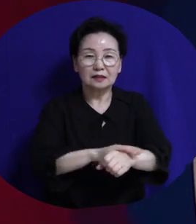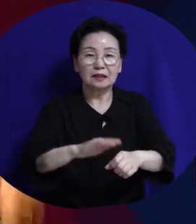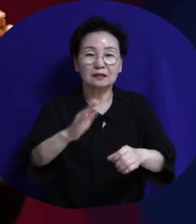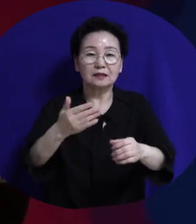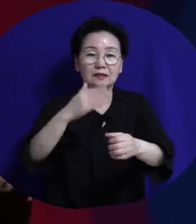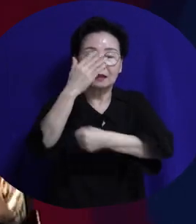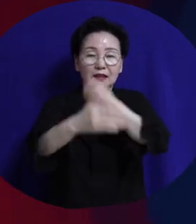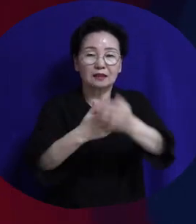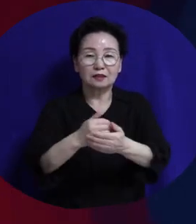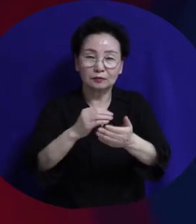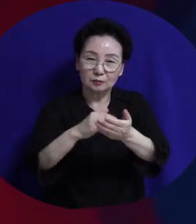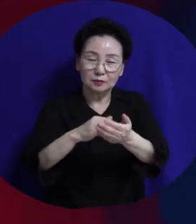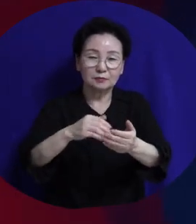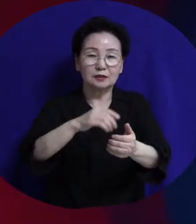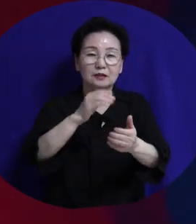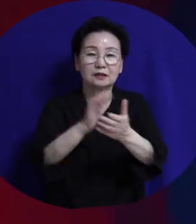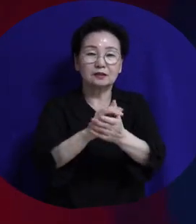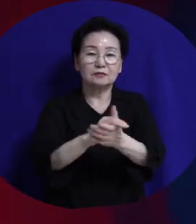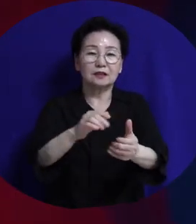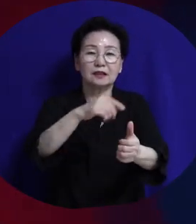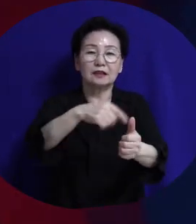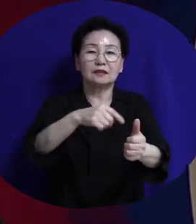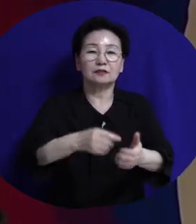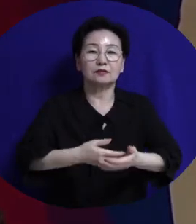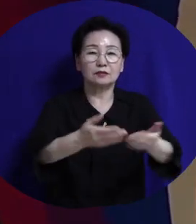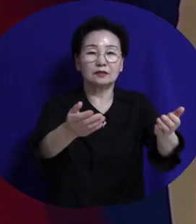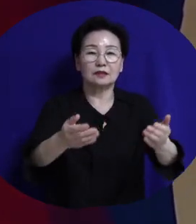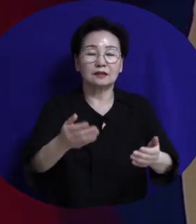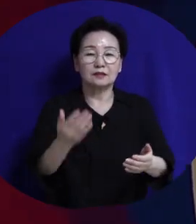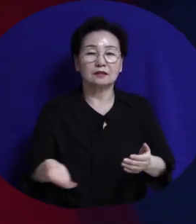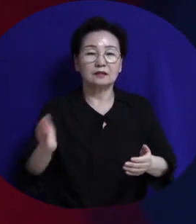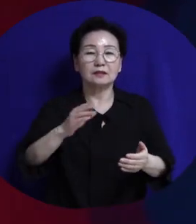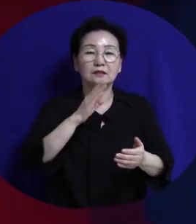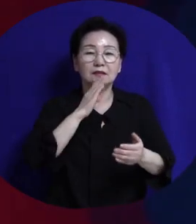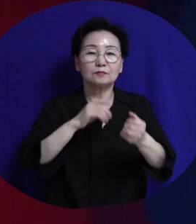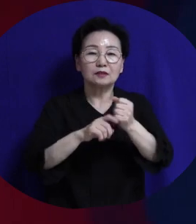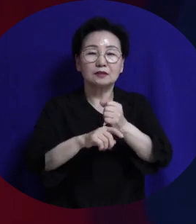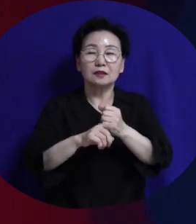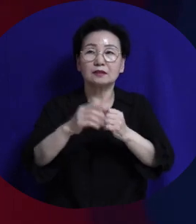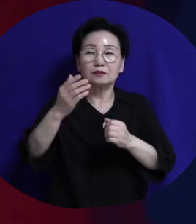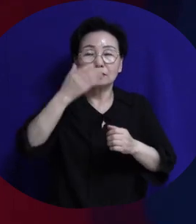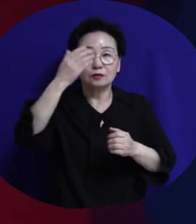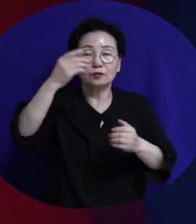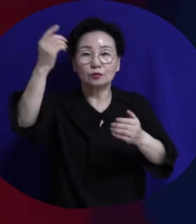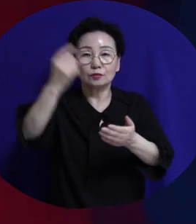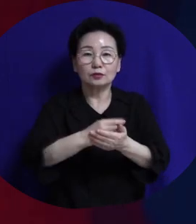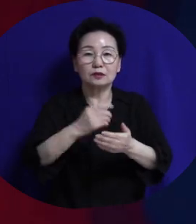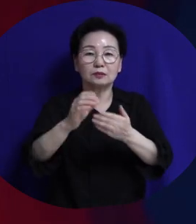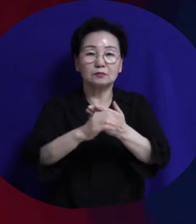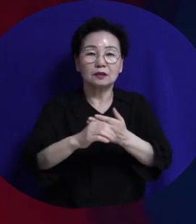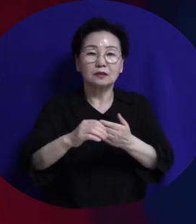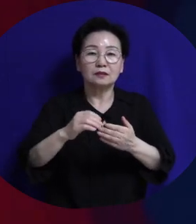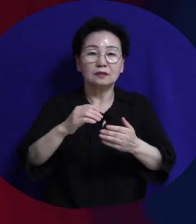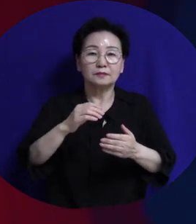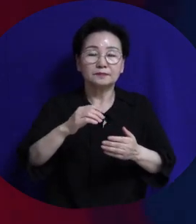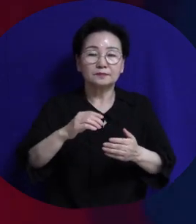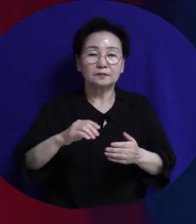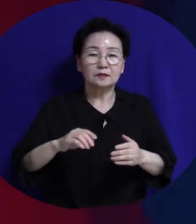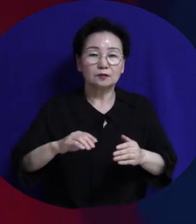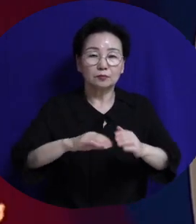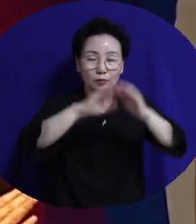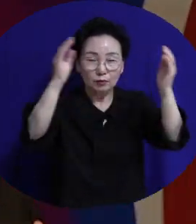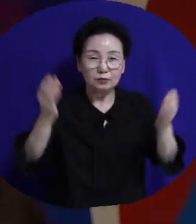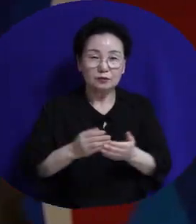믿어요. 두 손 들고 하면. 그러나 진리의 성령이 오시면 그가 너희를 모든 진리